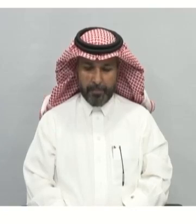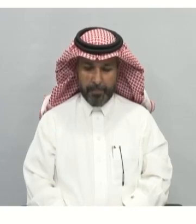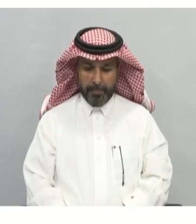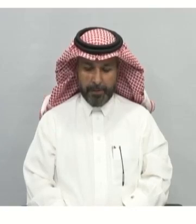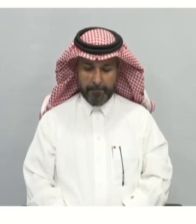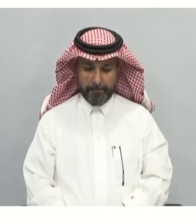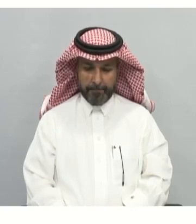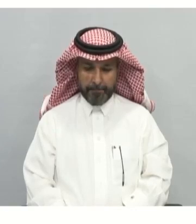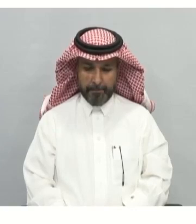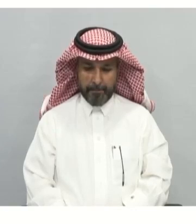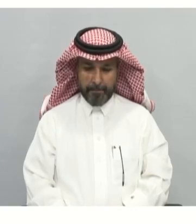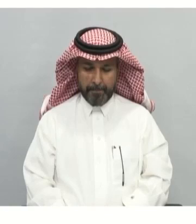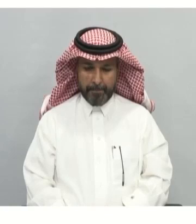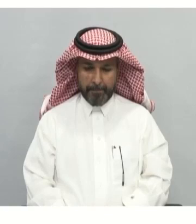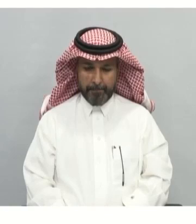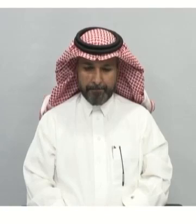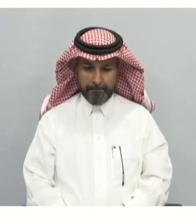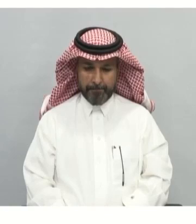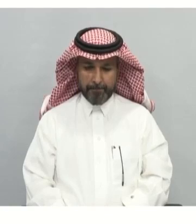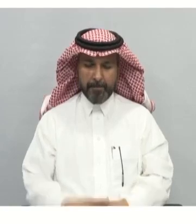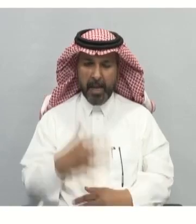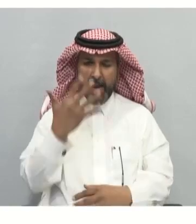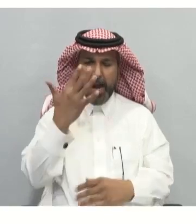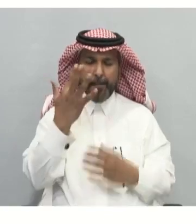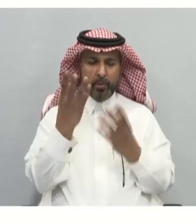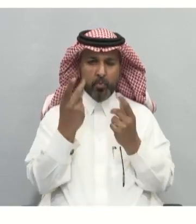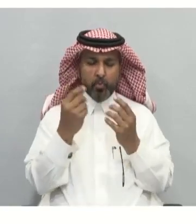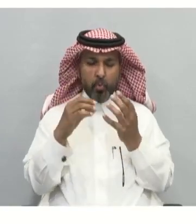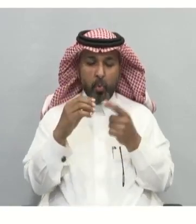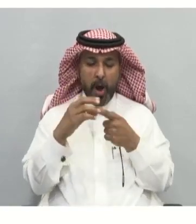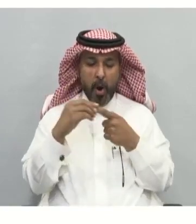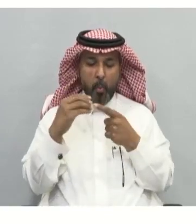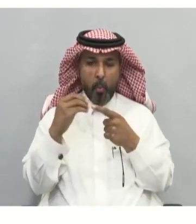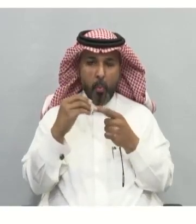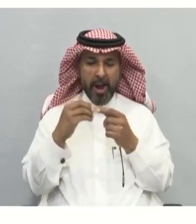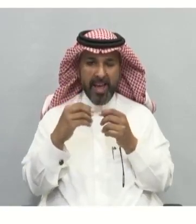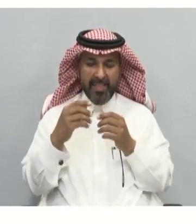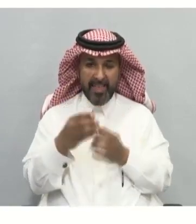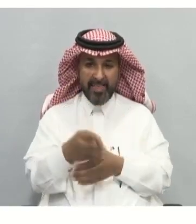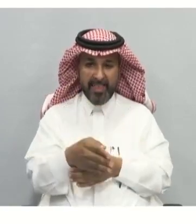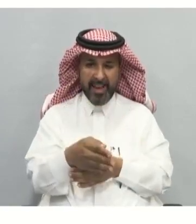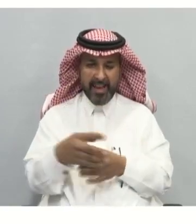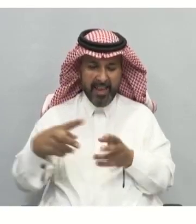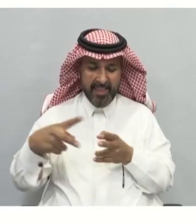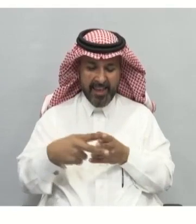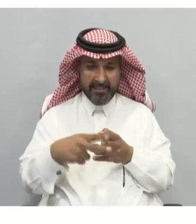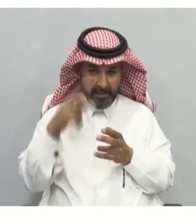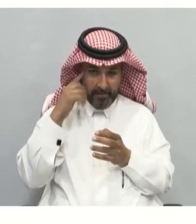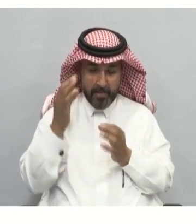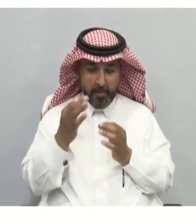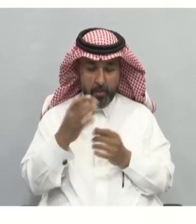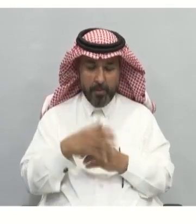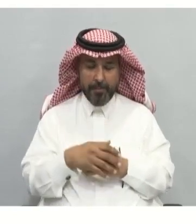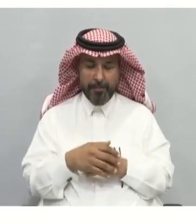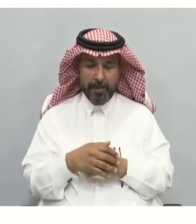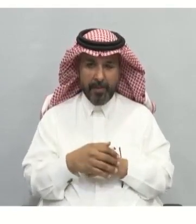الفطر ثانيا الفطره خمس ما هي اولا الختان والختان واجب في